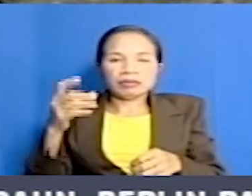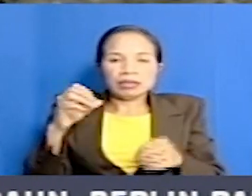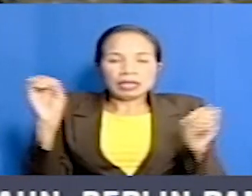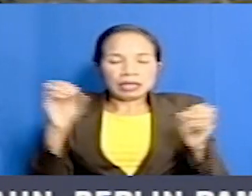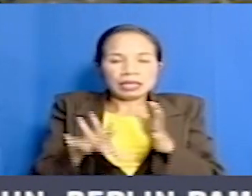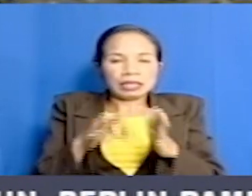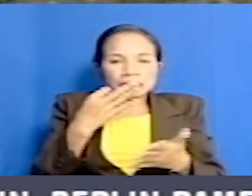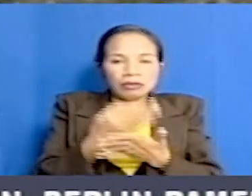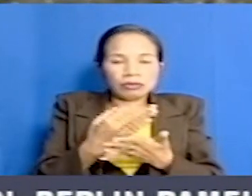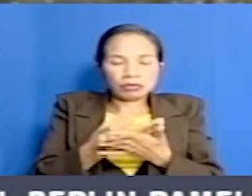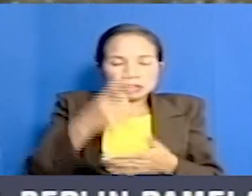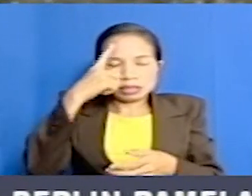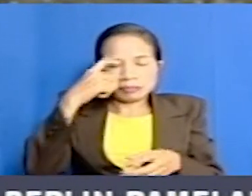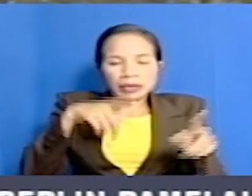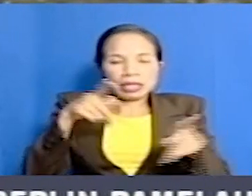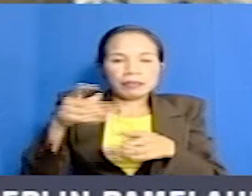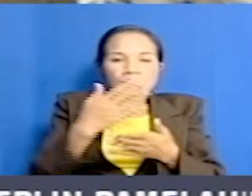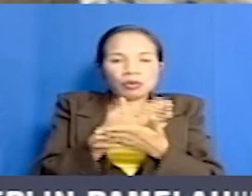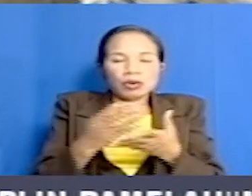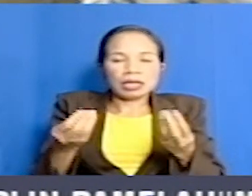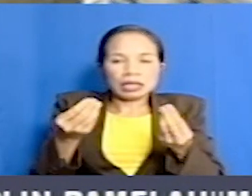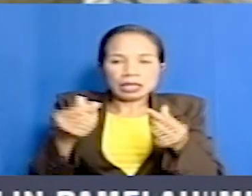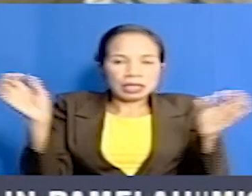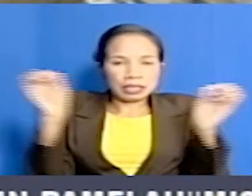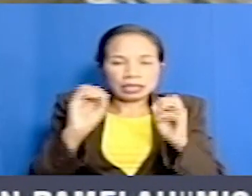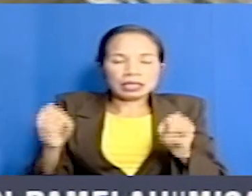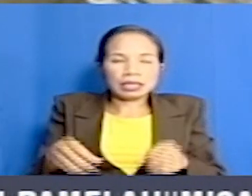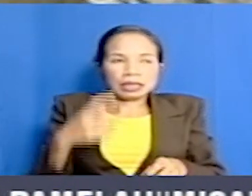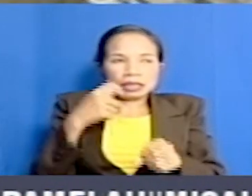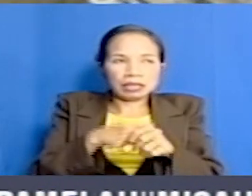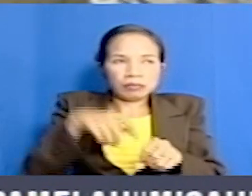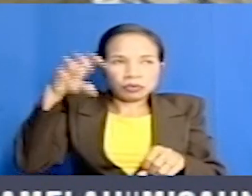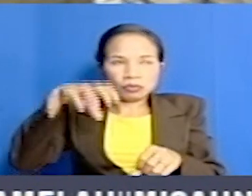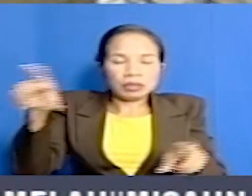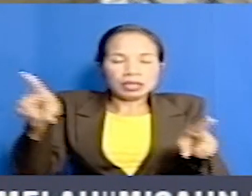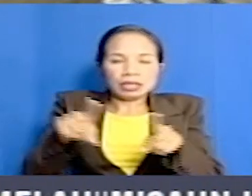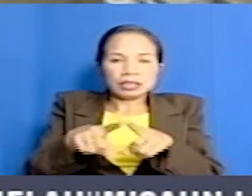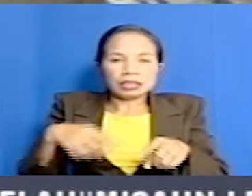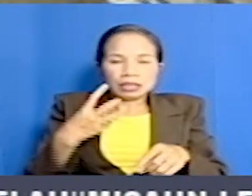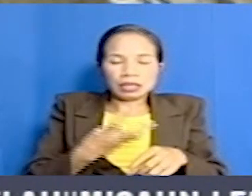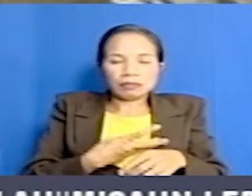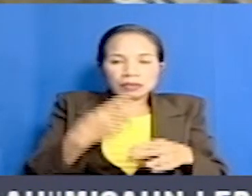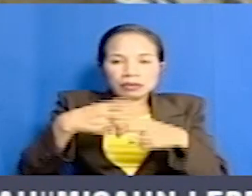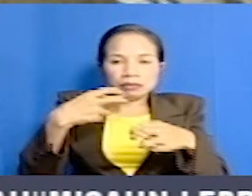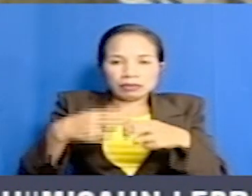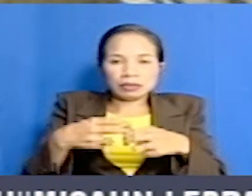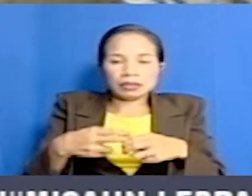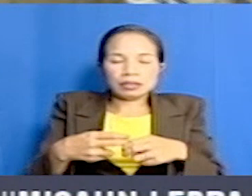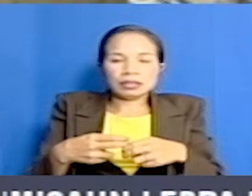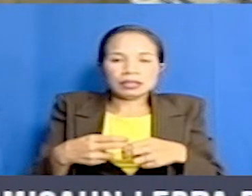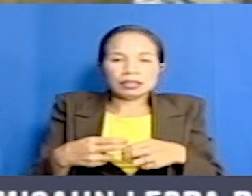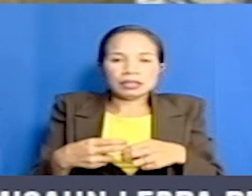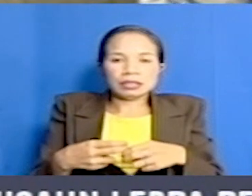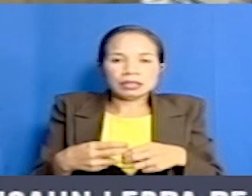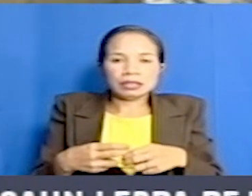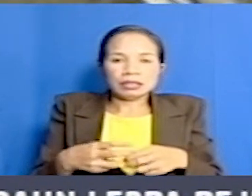minus compradores. Ami tempuran hasane, ami aras kituan sope be